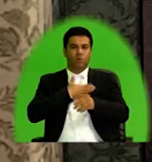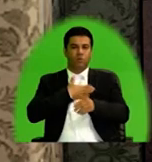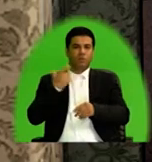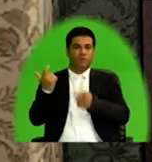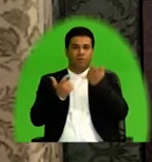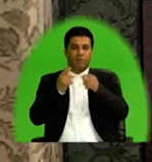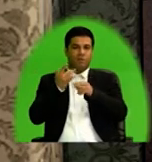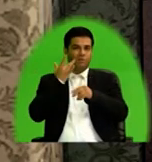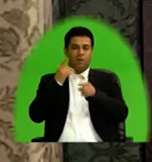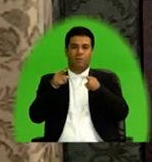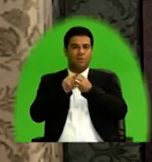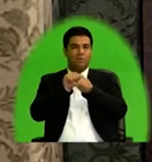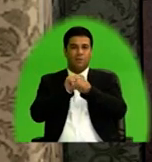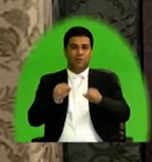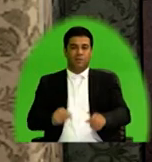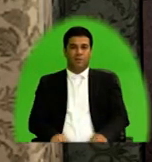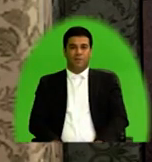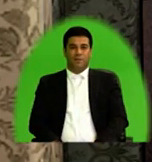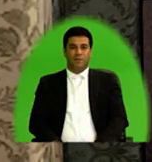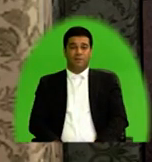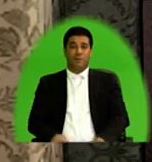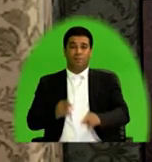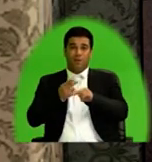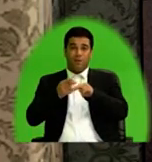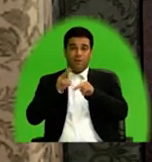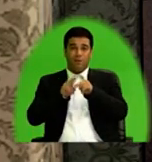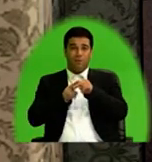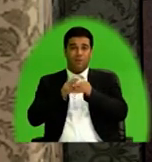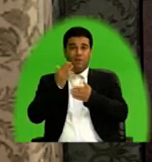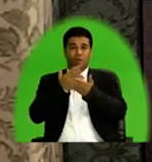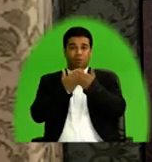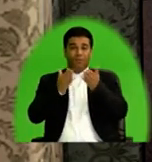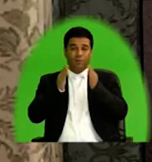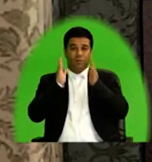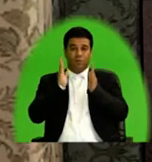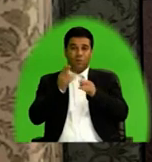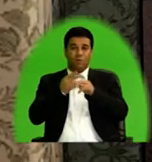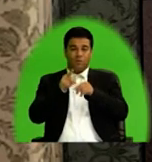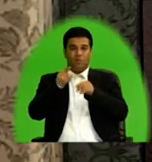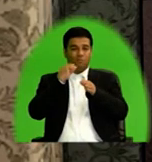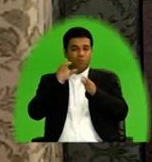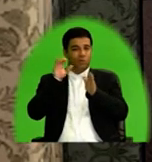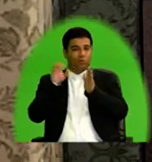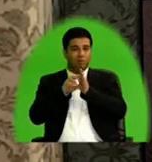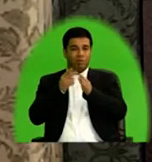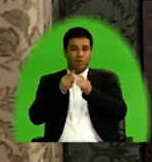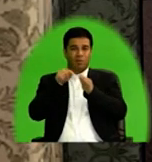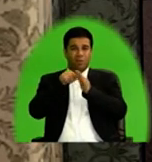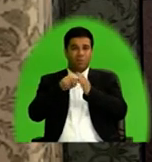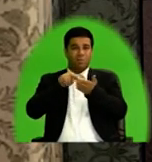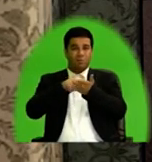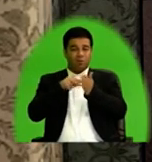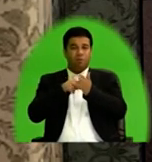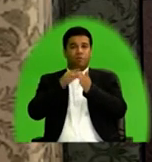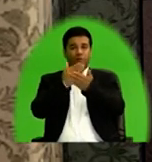мнение, считая его единственно правильным. Поэтому, если мы будем все учитывать вот эти тонкие моменты,